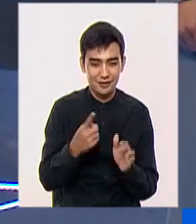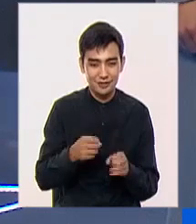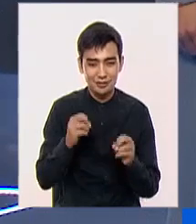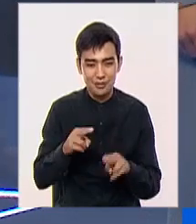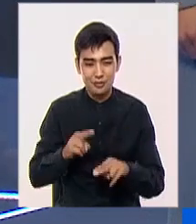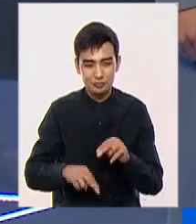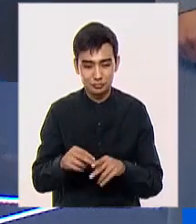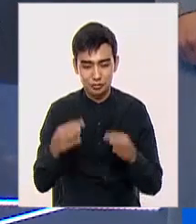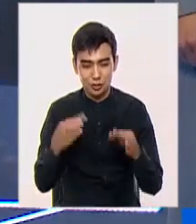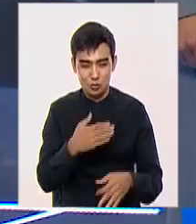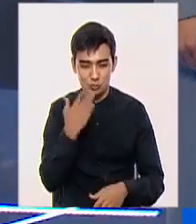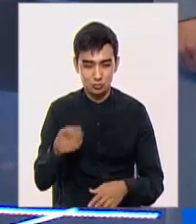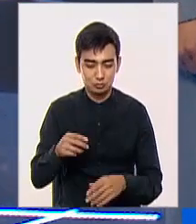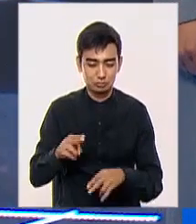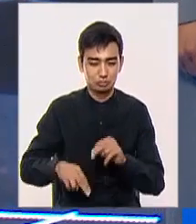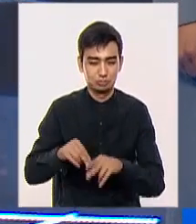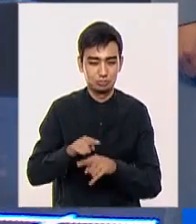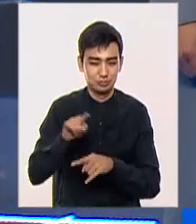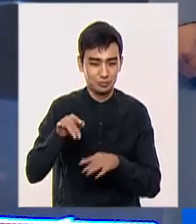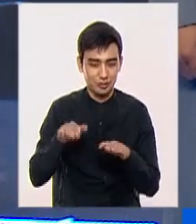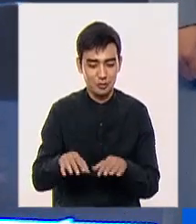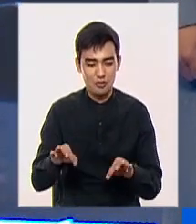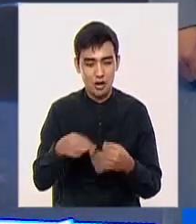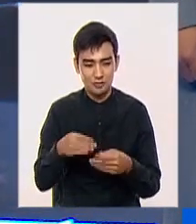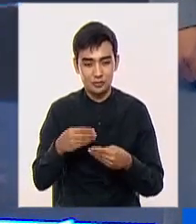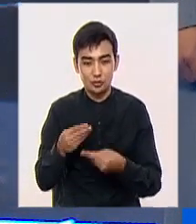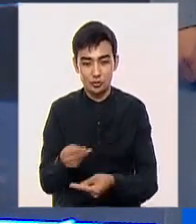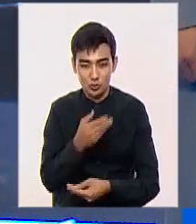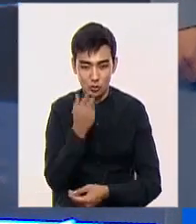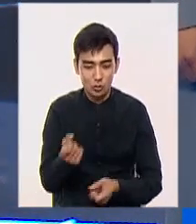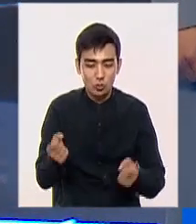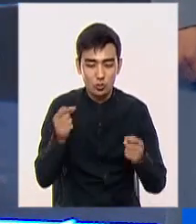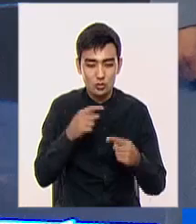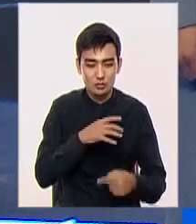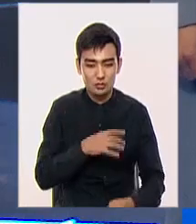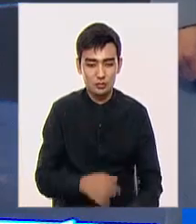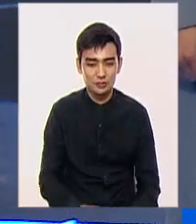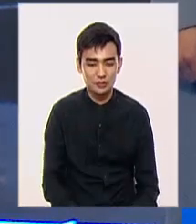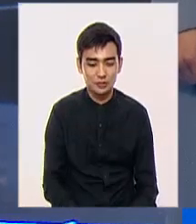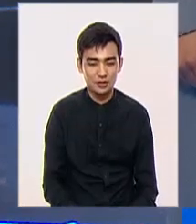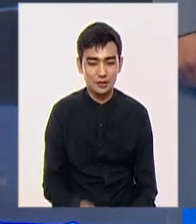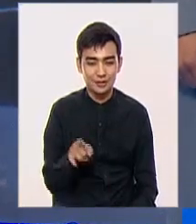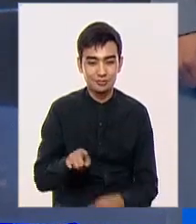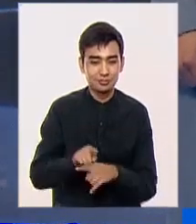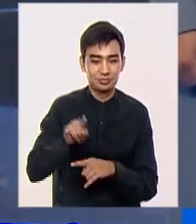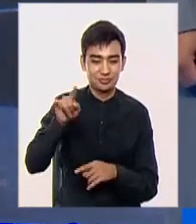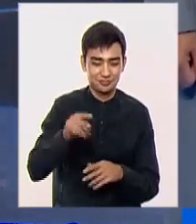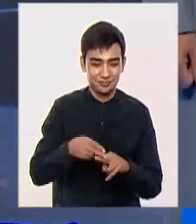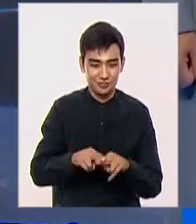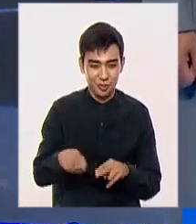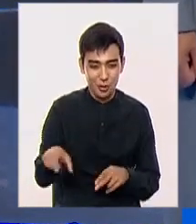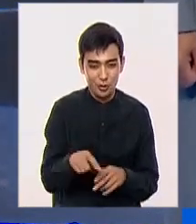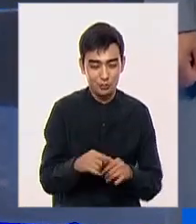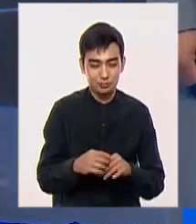курулушка азаматтык авиация саласынын өкүлөттүү органы уруксат бермегенин аныктаган. Бул ушактын көтөрүлүү жолагын